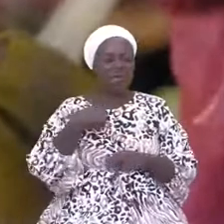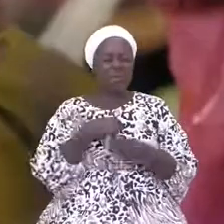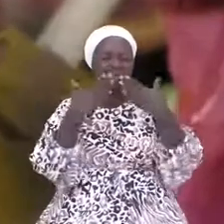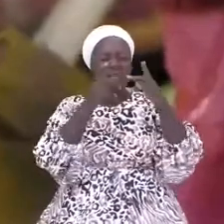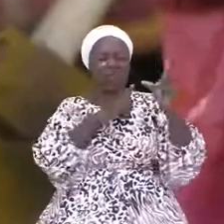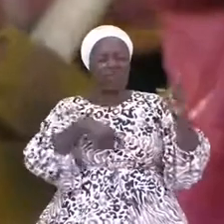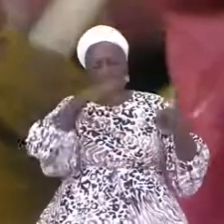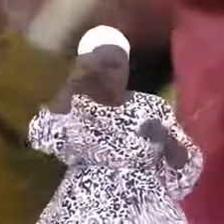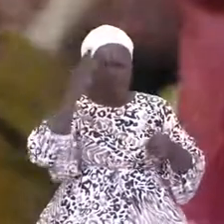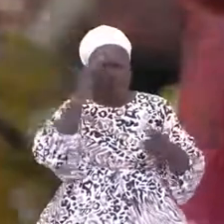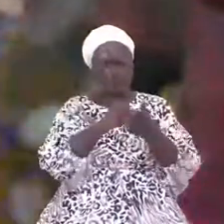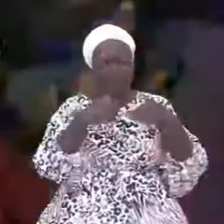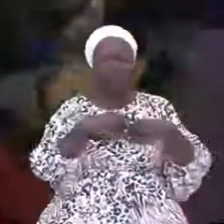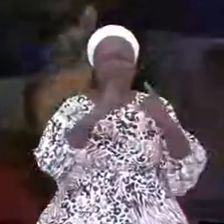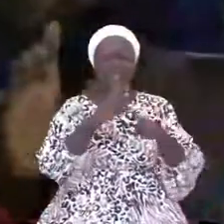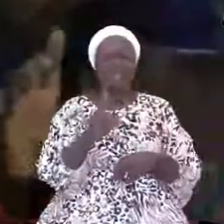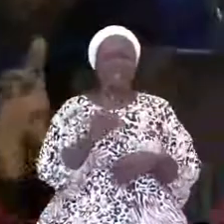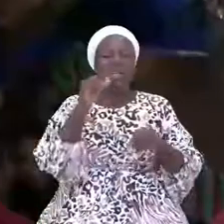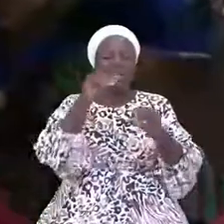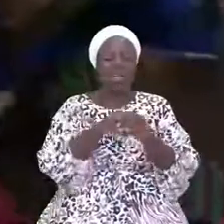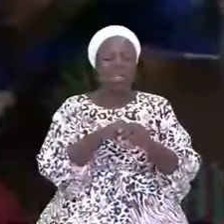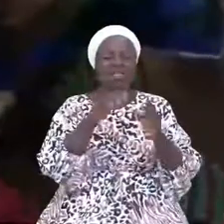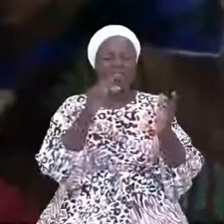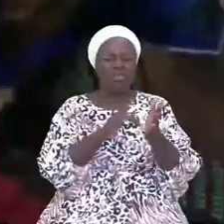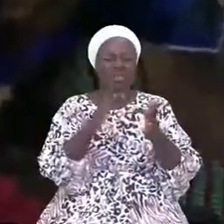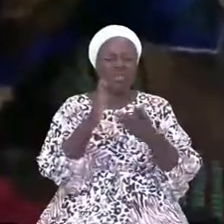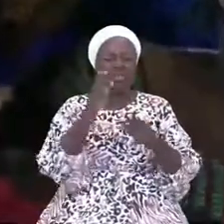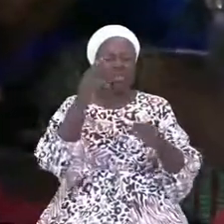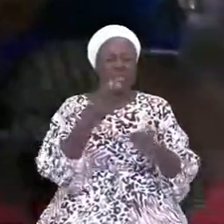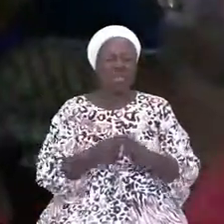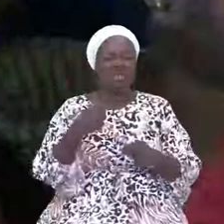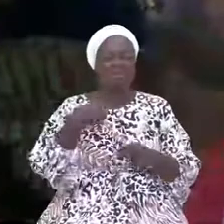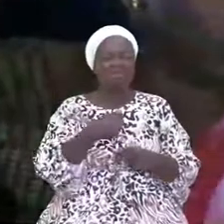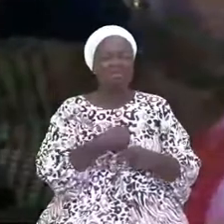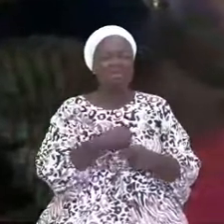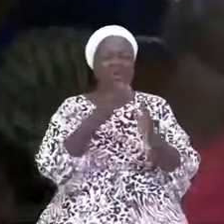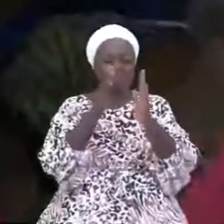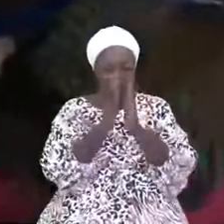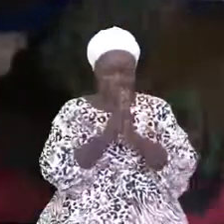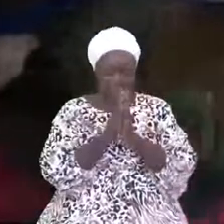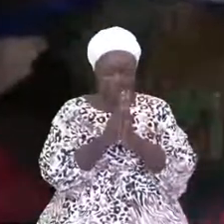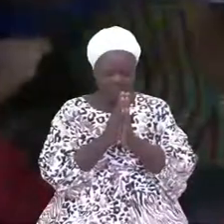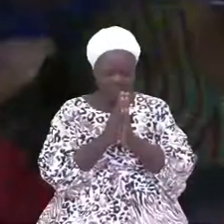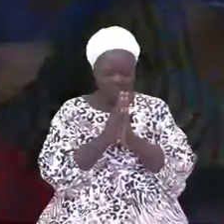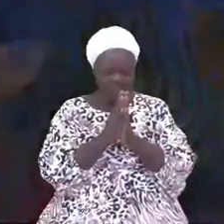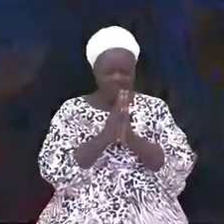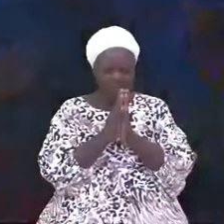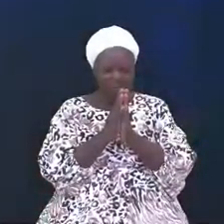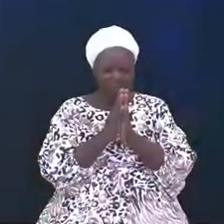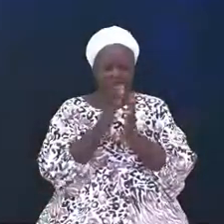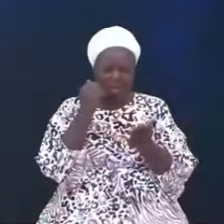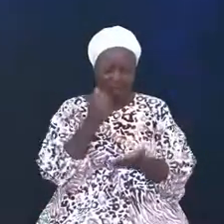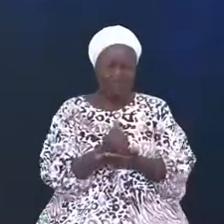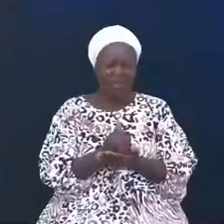maintenant au nom de Jésus. Nous te remercions Seigneur pour l'exaucement. Au nom de Jésus,